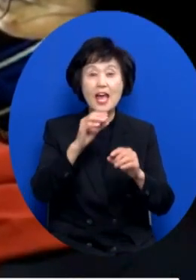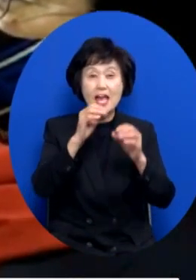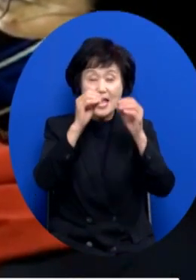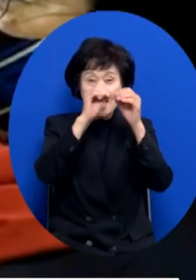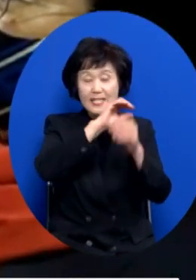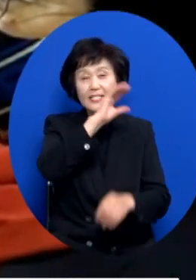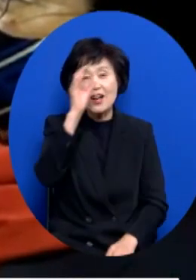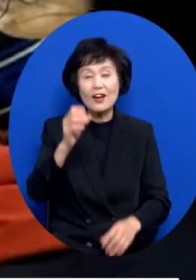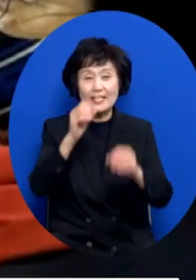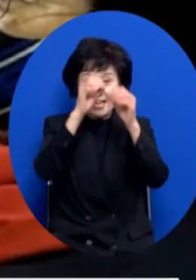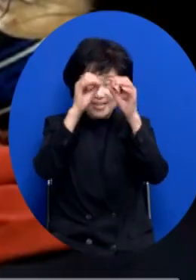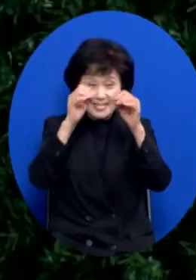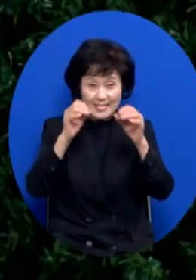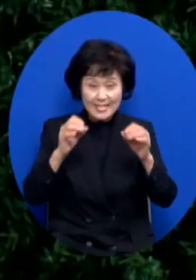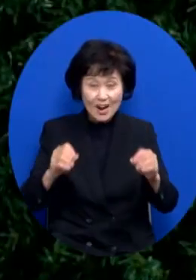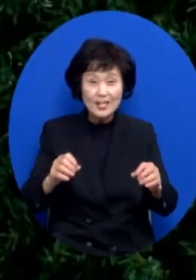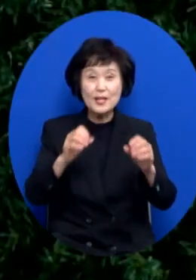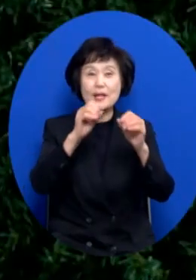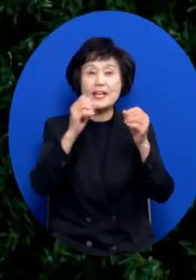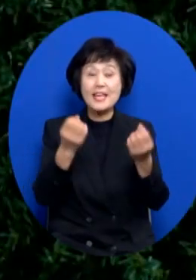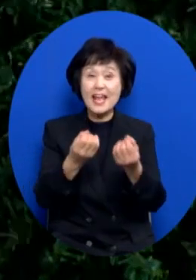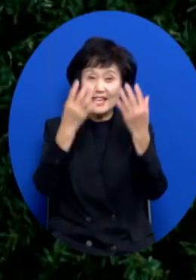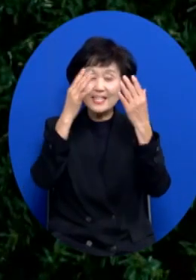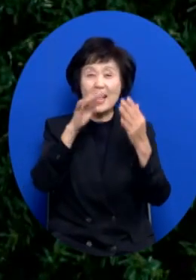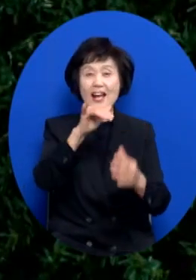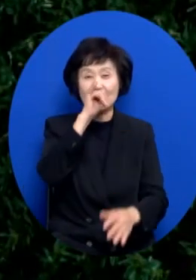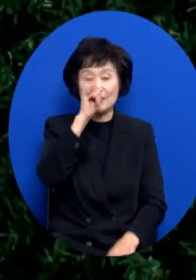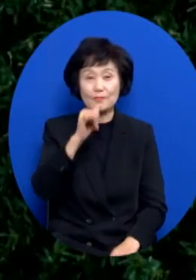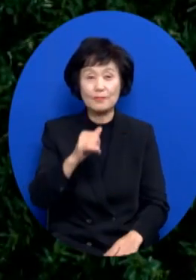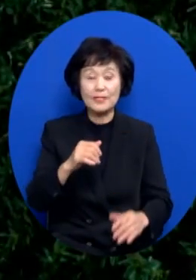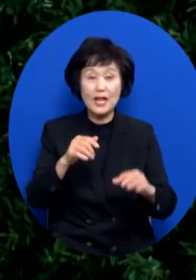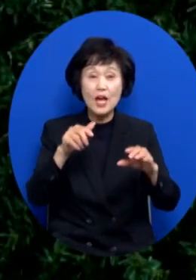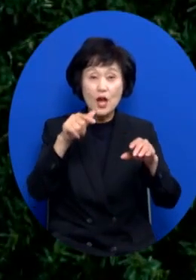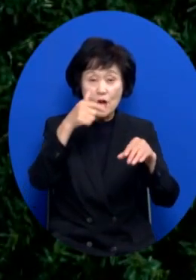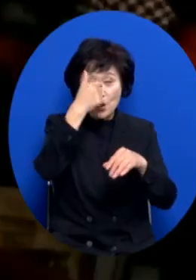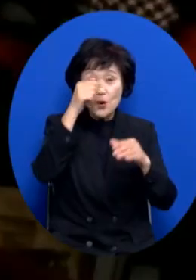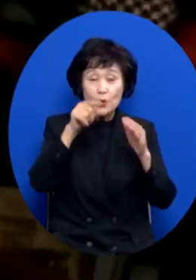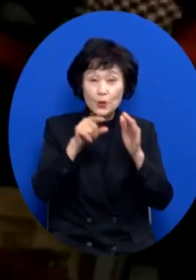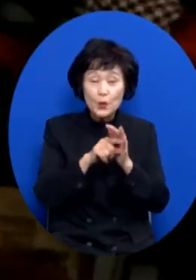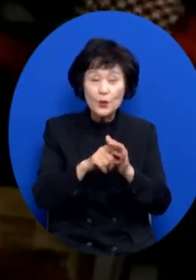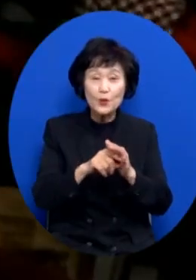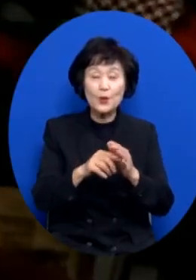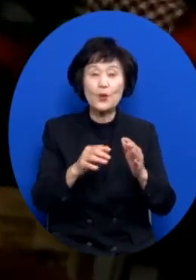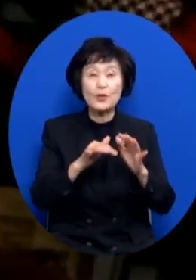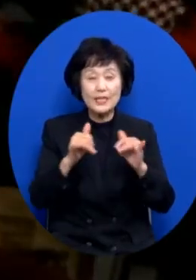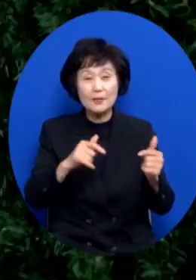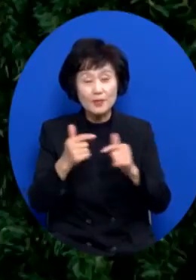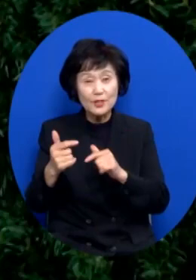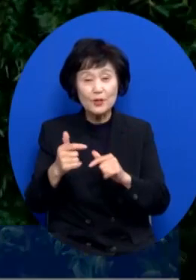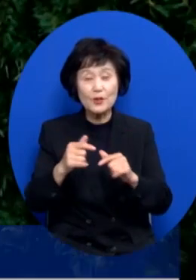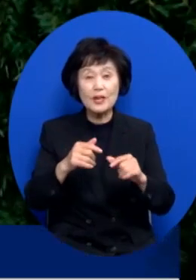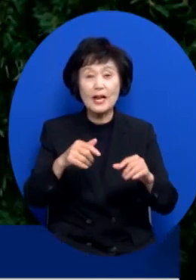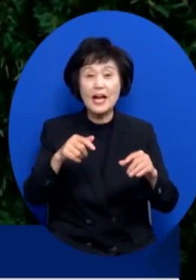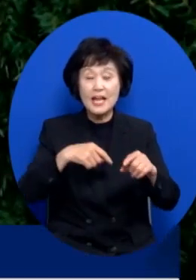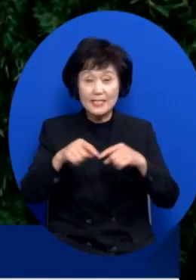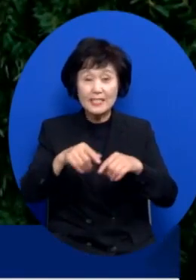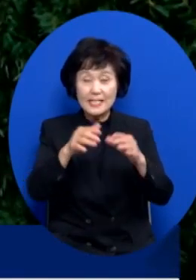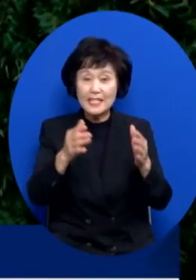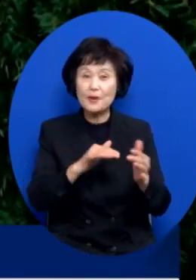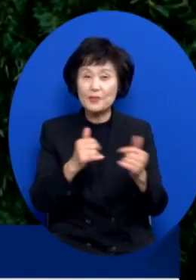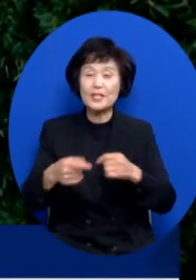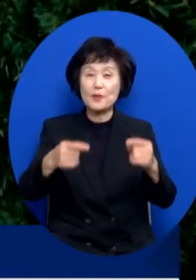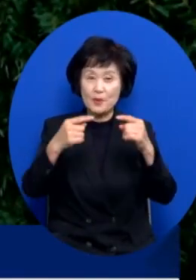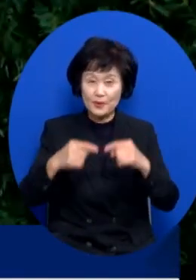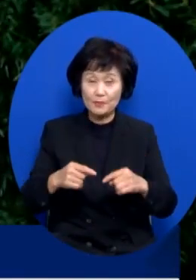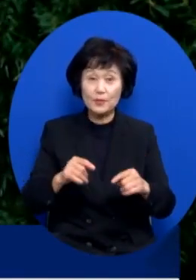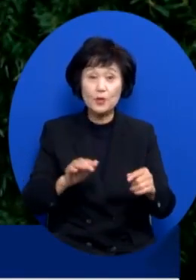점등식을 진행했습니다. 점등식에는 교계 인사들과 100여 명의 시민이 참석했습니다. 우리의 소망을 세상과 사람에